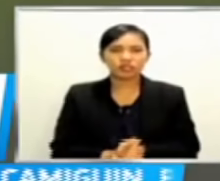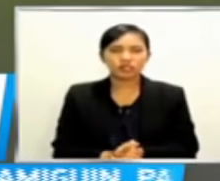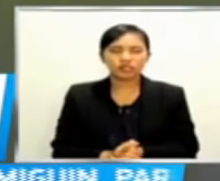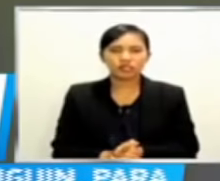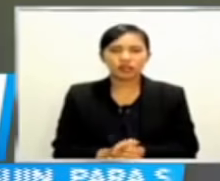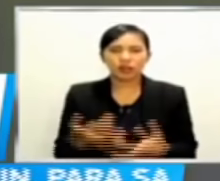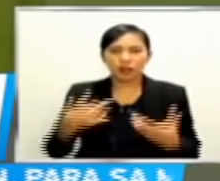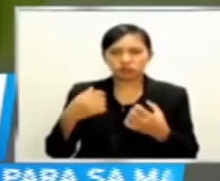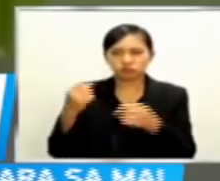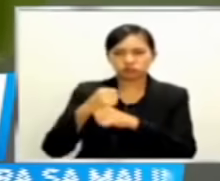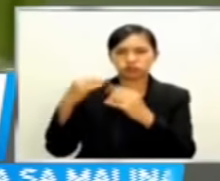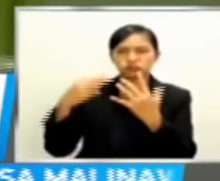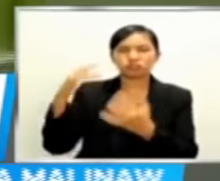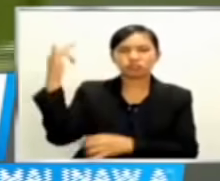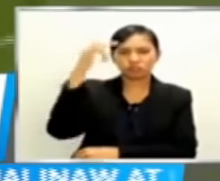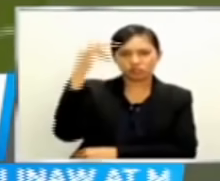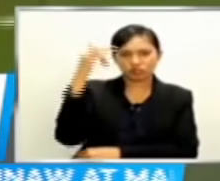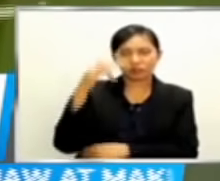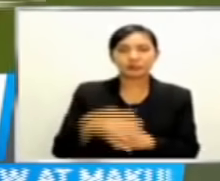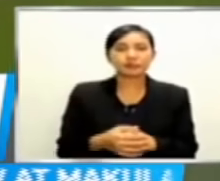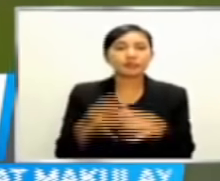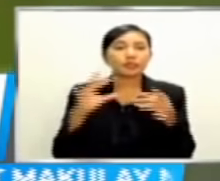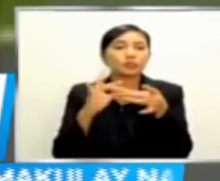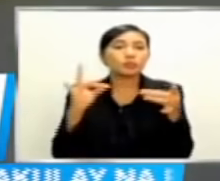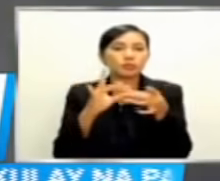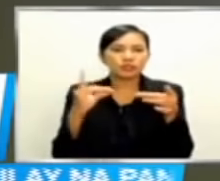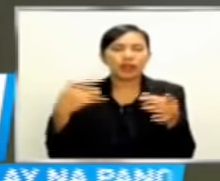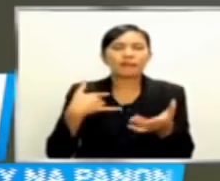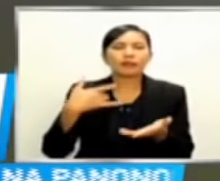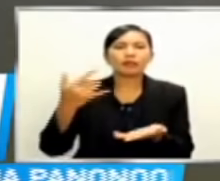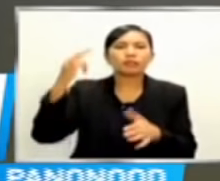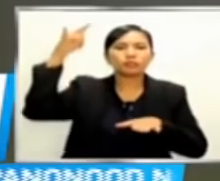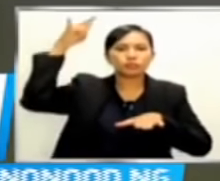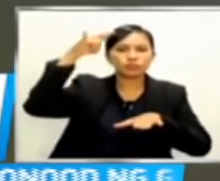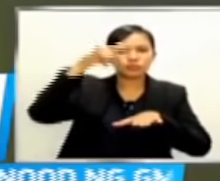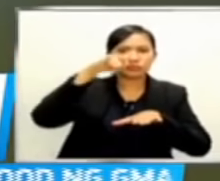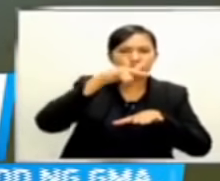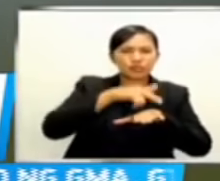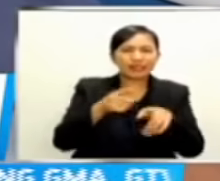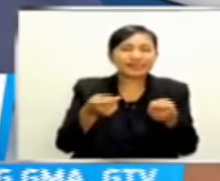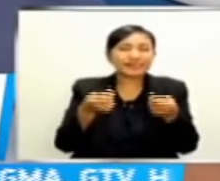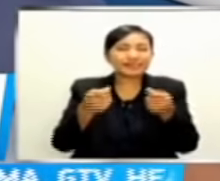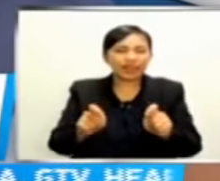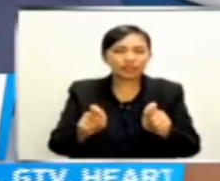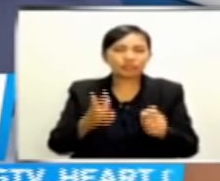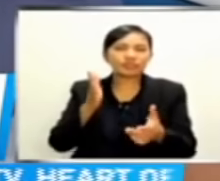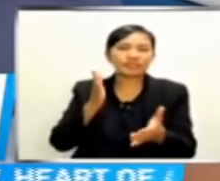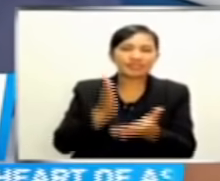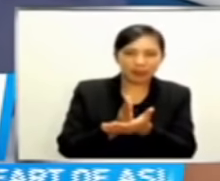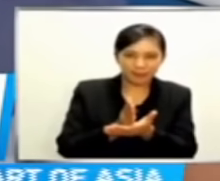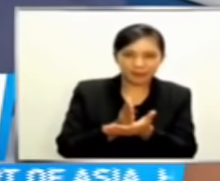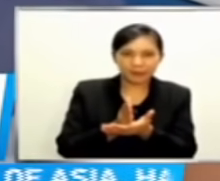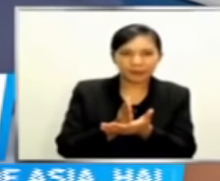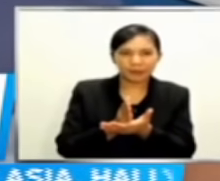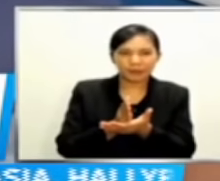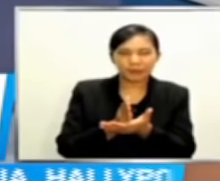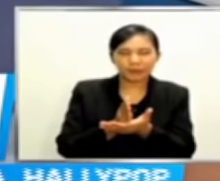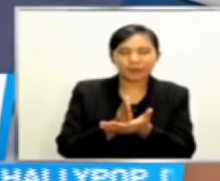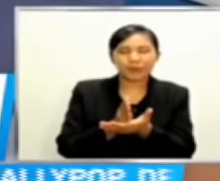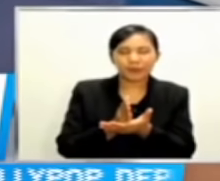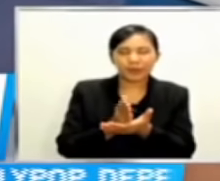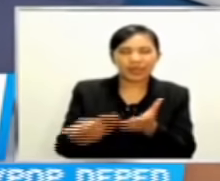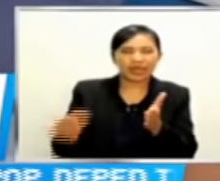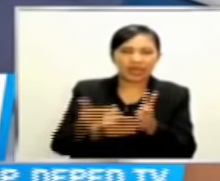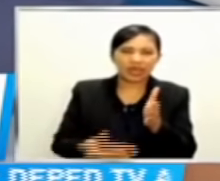Ligayan, nakapag-landing pa raw ang aeroplano ng makailang beses daw na promeno. Kalakasan din konti yung brake, ma'am. Pangalawa. Tapos yung mga tulit.